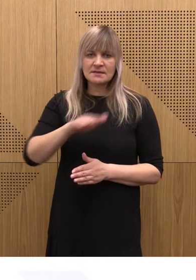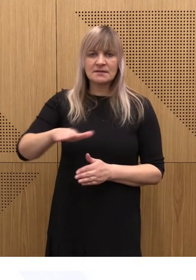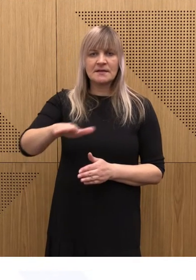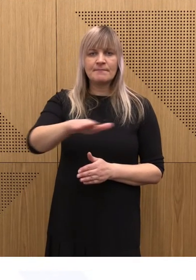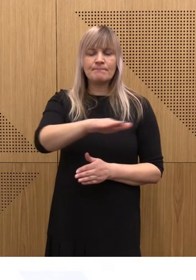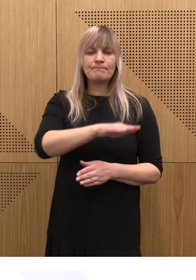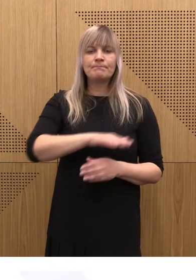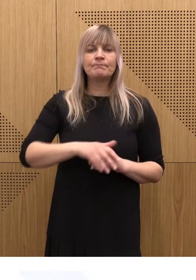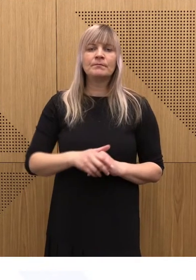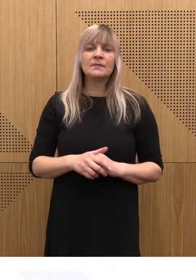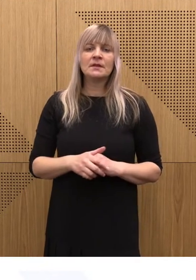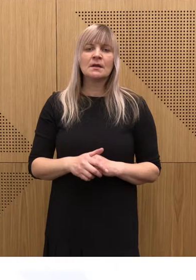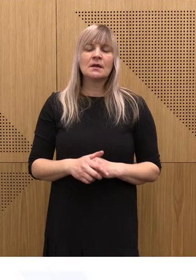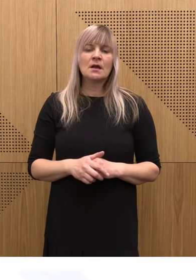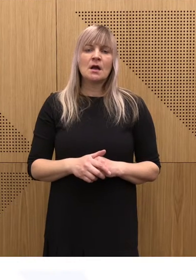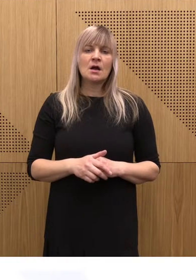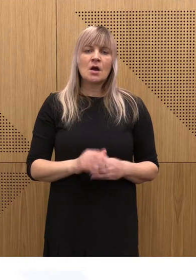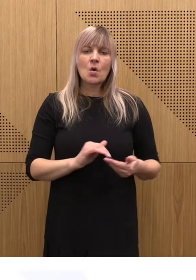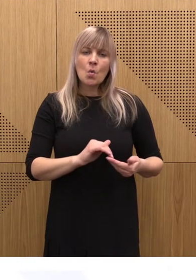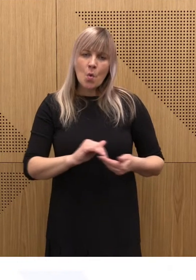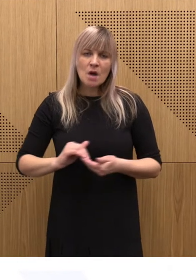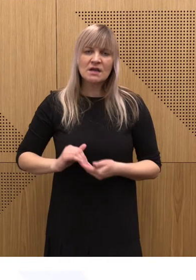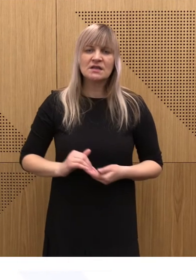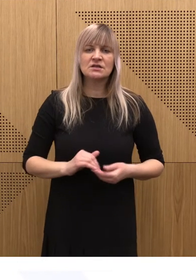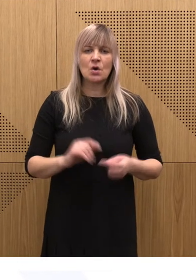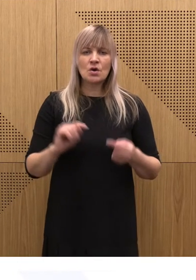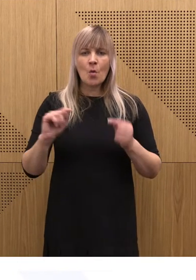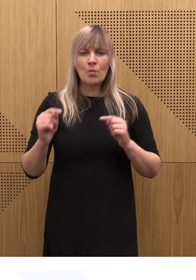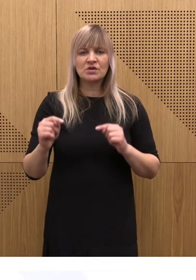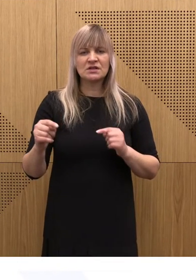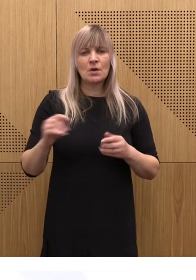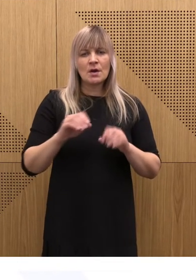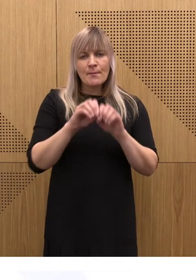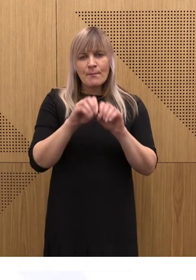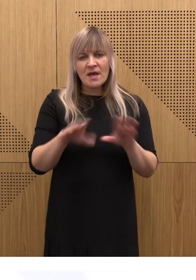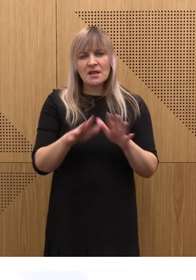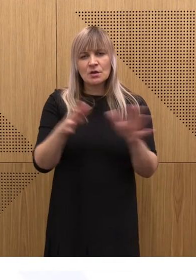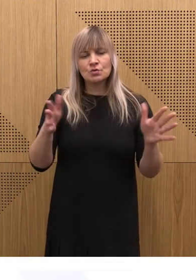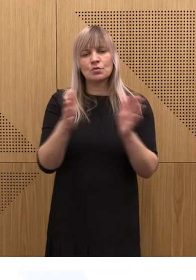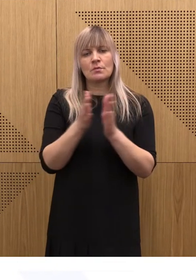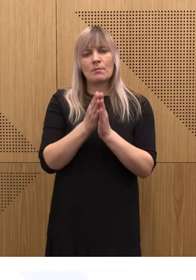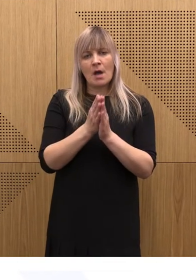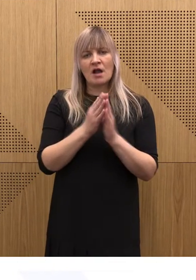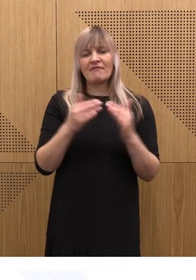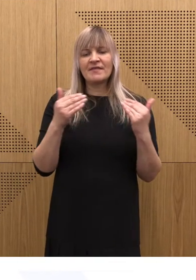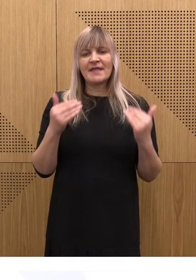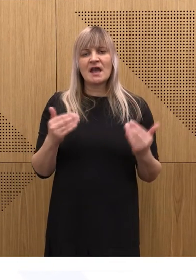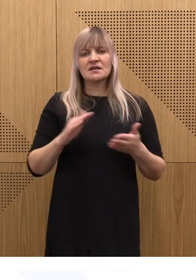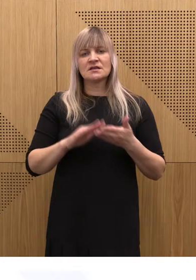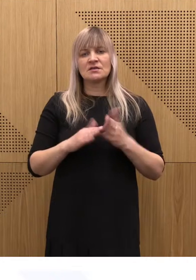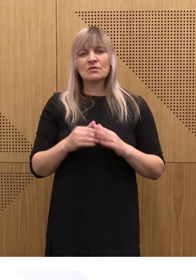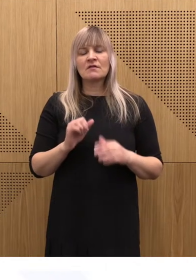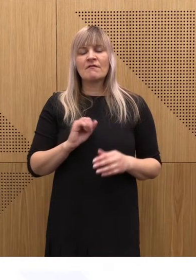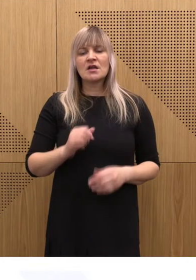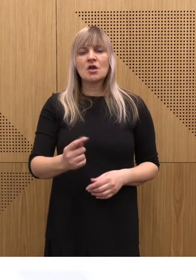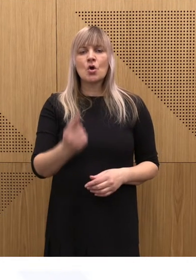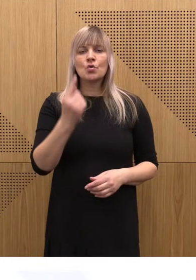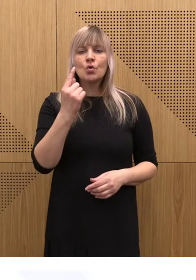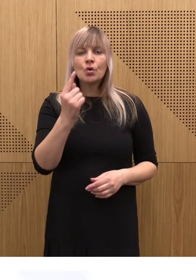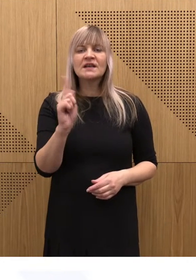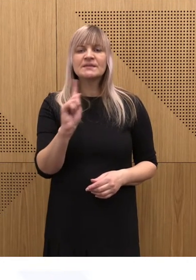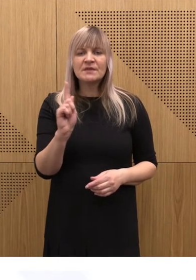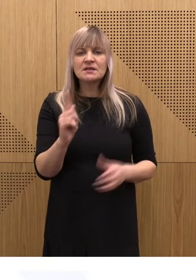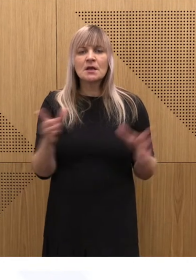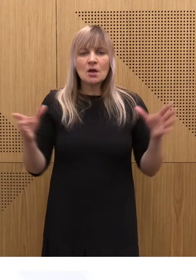palve koalitsioonile, opositsioonile, meediale. Me tegelikult tänases olukorras vajame ühte ja see üks on